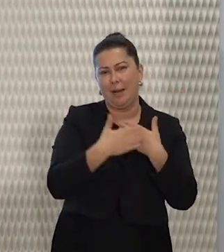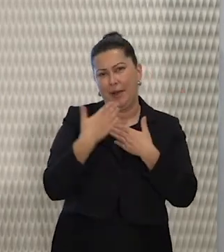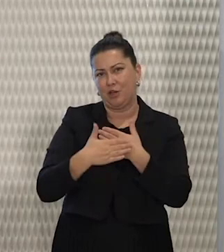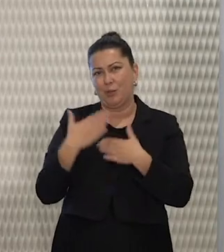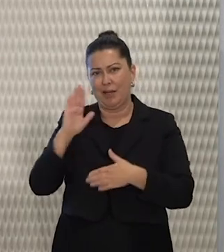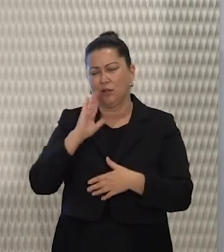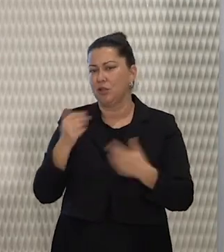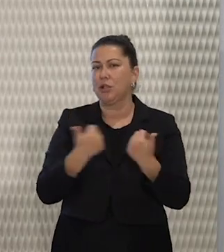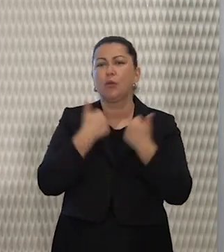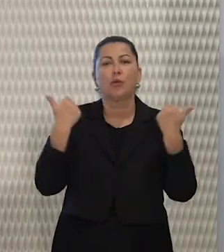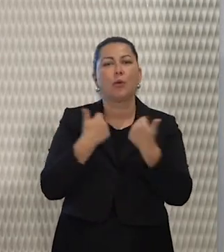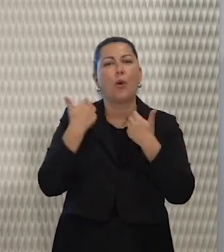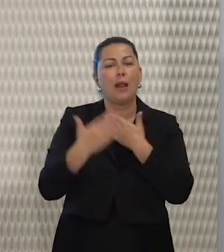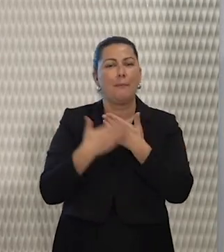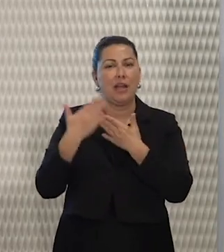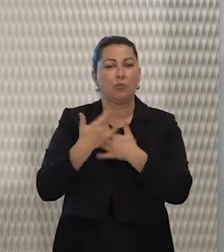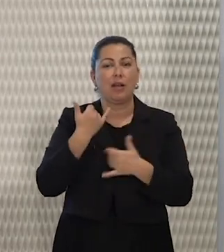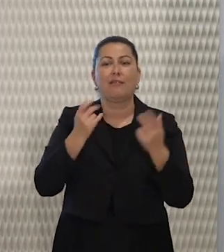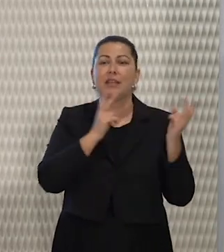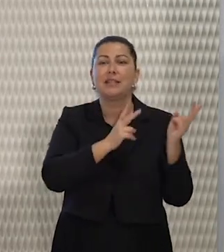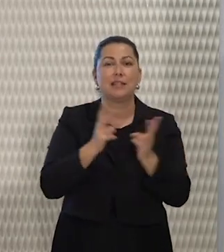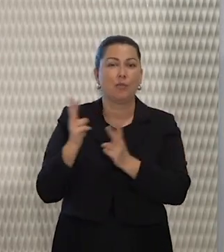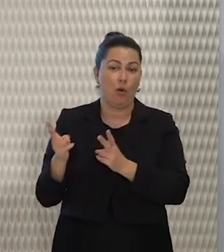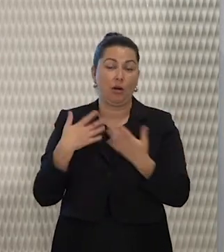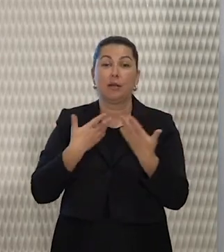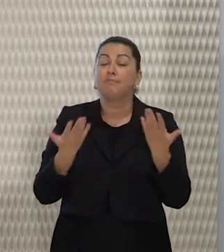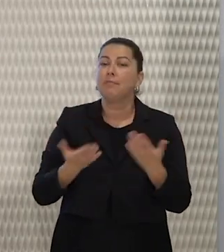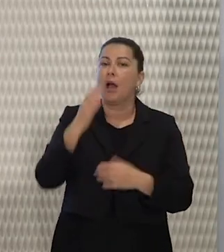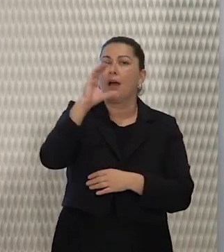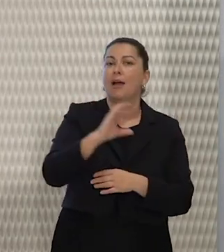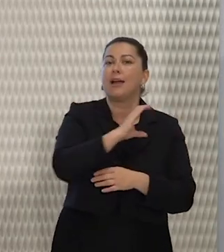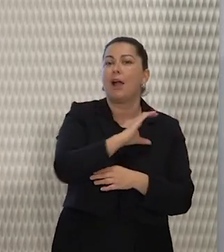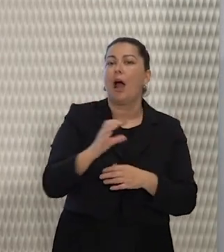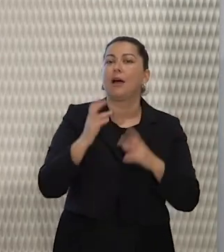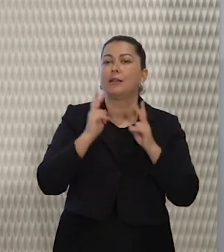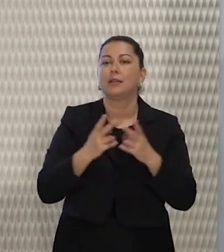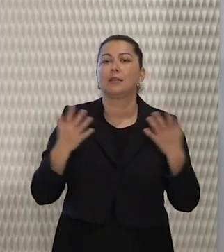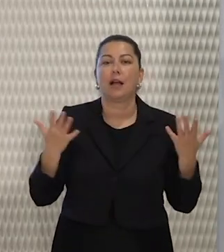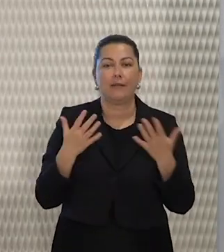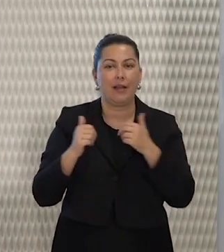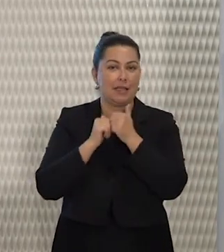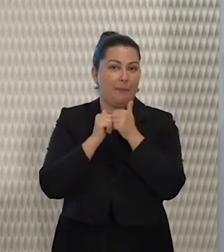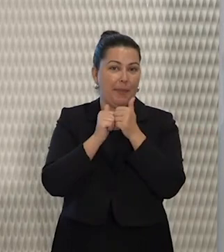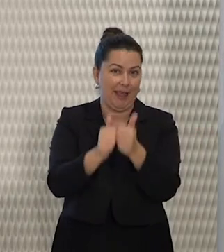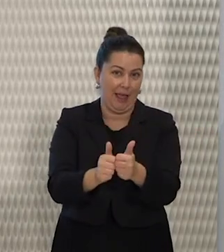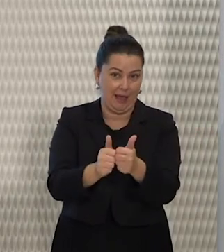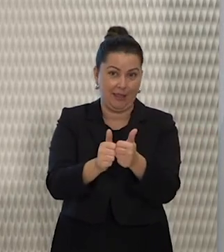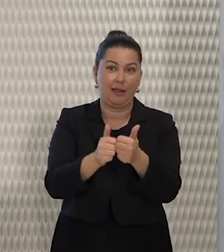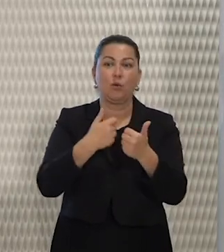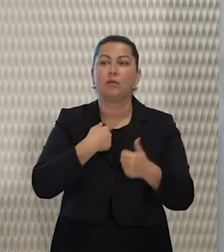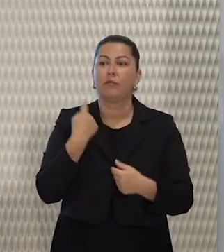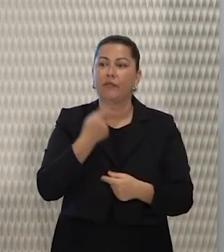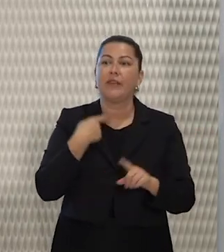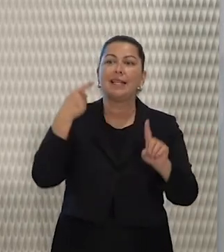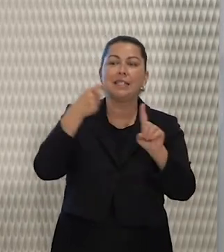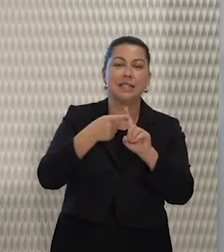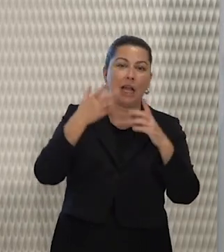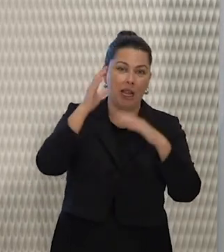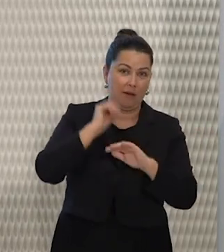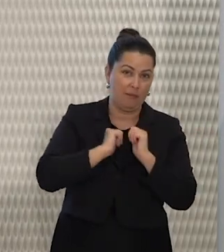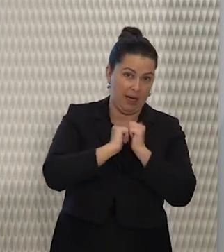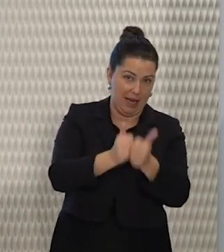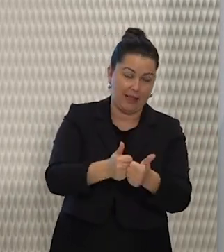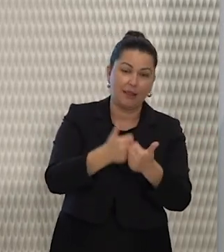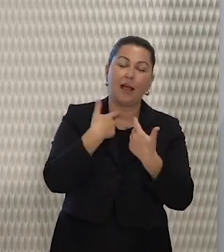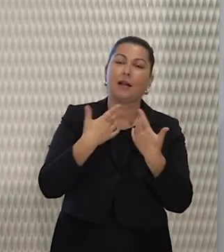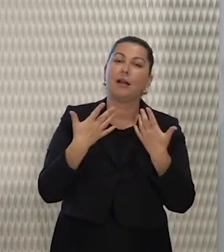sind wunderbare Beispiele, wie es gelingen kann. Die Caritas kann dabei begleiten und das wollen wir. Unser Ziel ist es, die